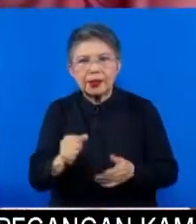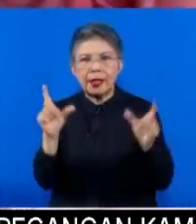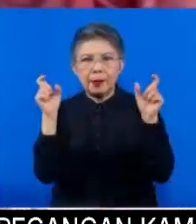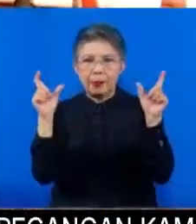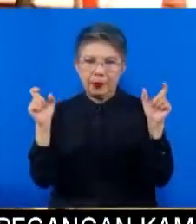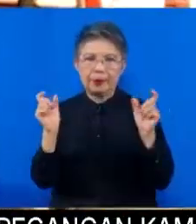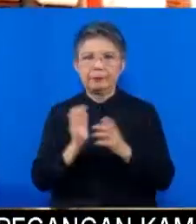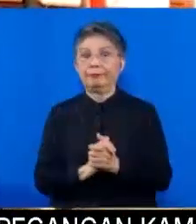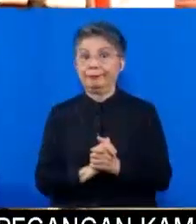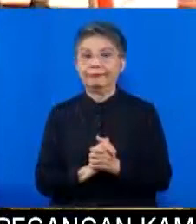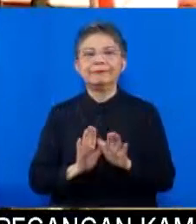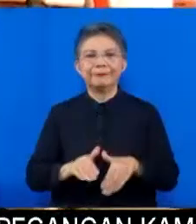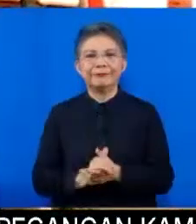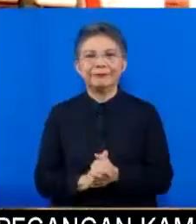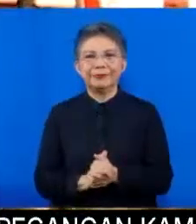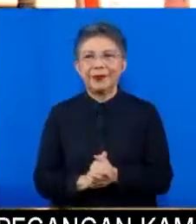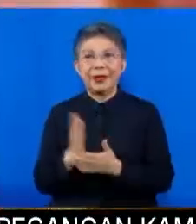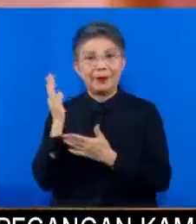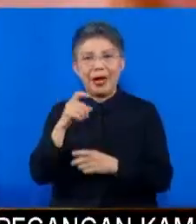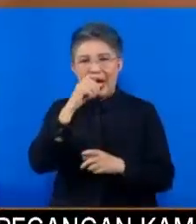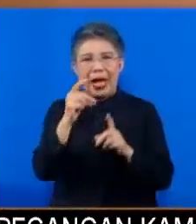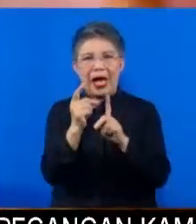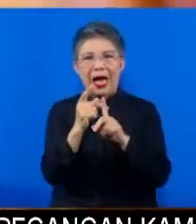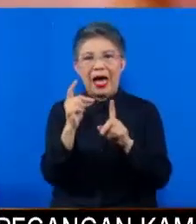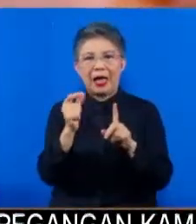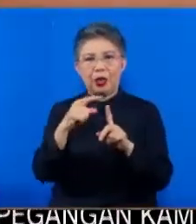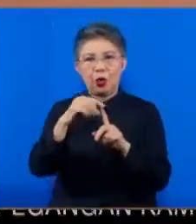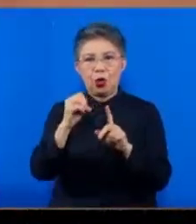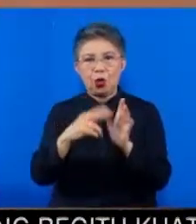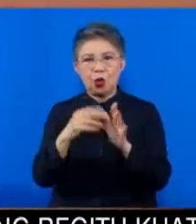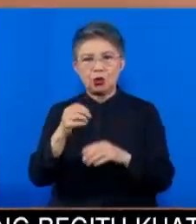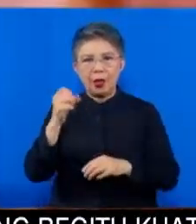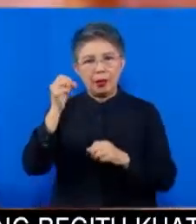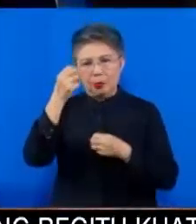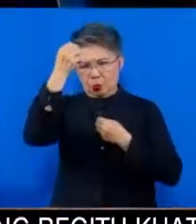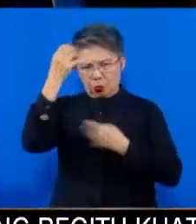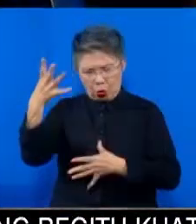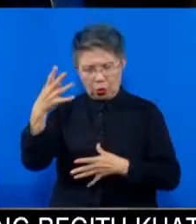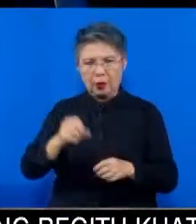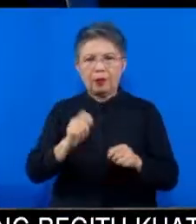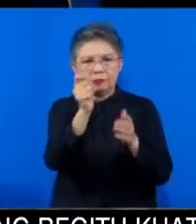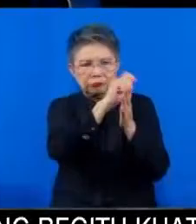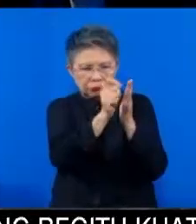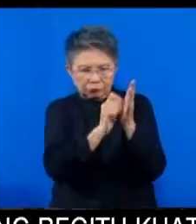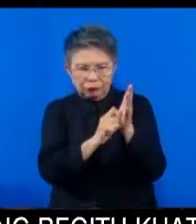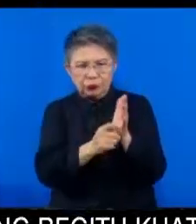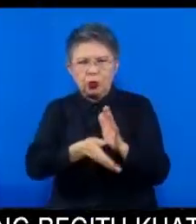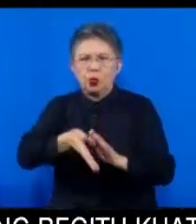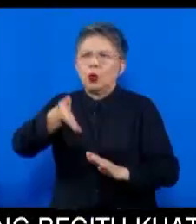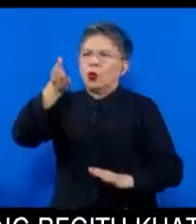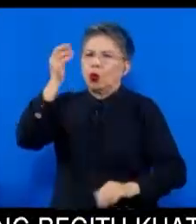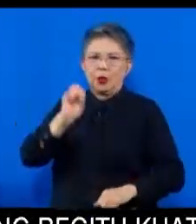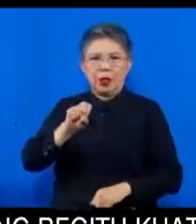gampang gitu. Inilah Hartono yang sudah menggeluti profesinya sebagai perajin spanduk pecel lele sejak